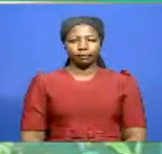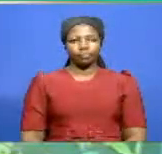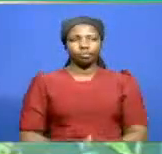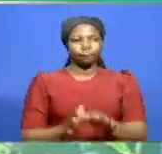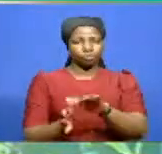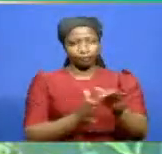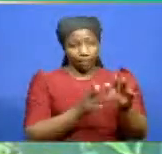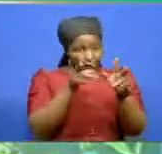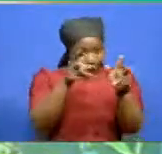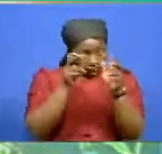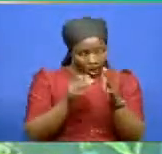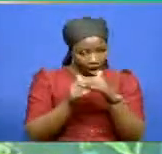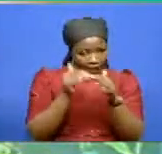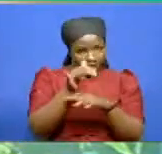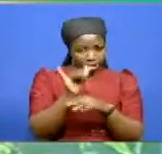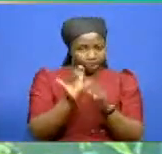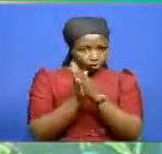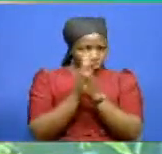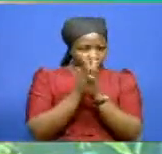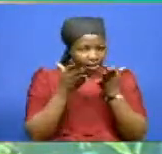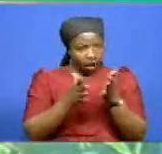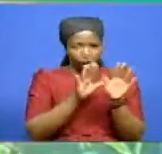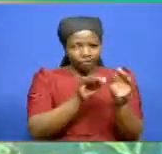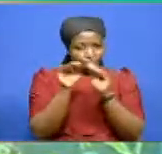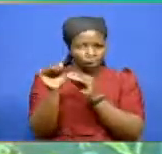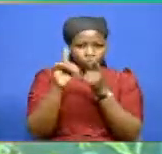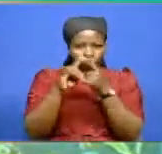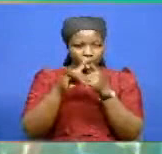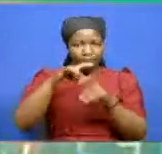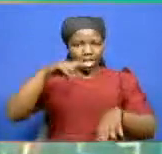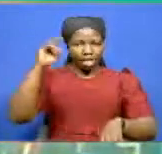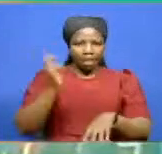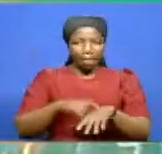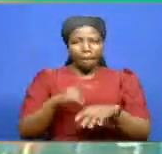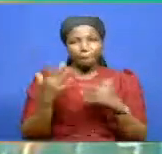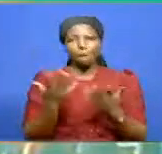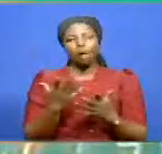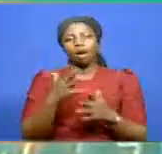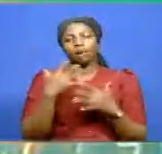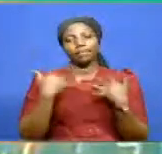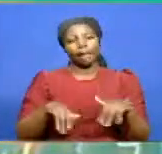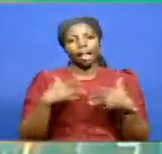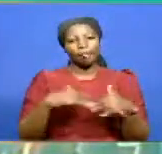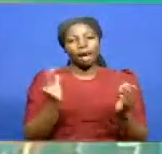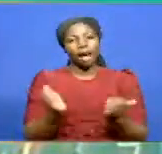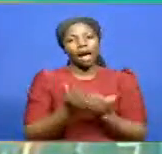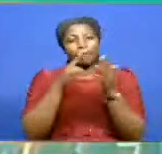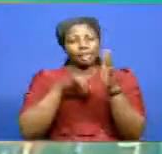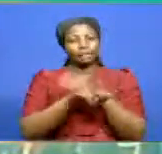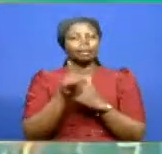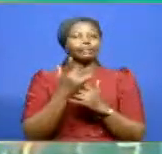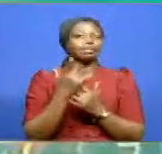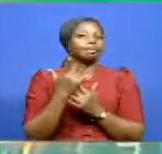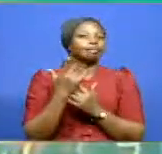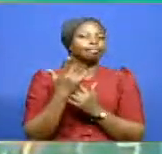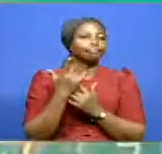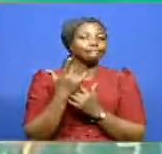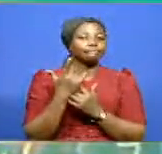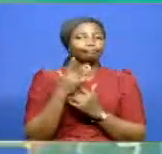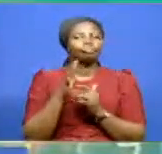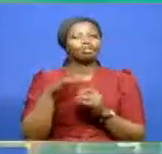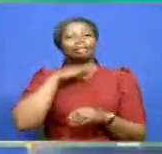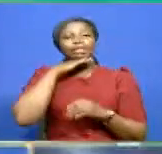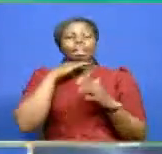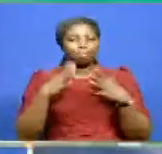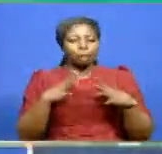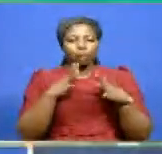Na basi mtazamaji, baada ya taarifa hiyo, hebu sasa tuelekee kule Embu ambapo sarakasi iliibuka katika chumba cha kuhifadhi maiti kwenye hospitali